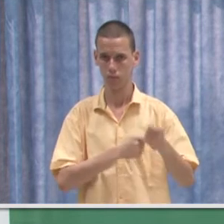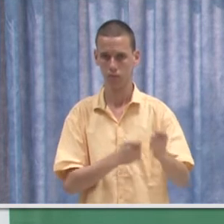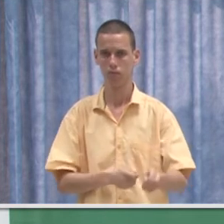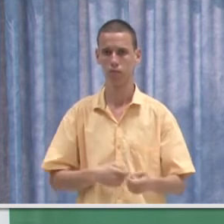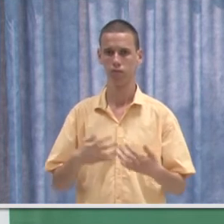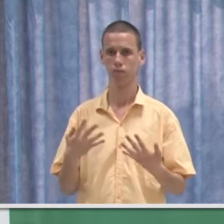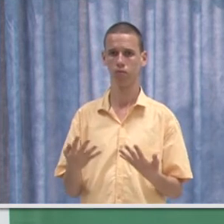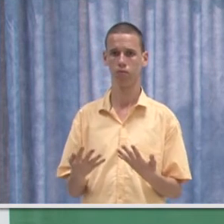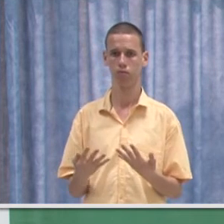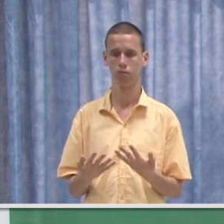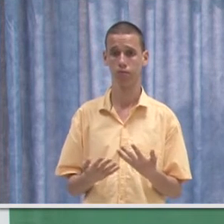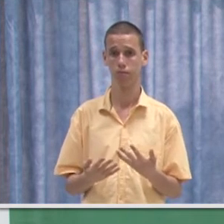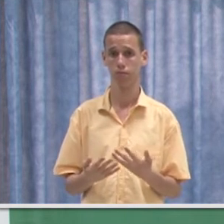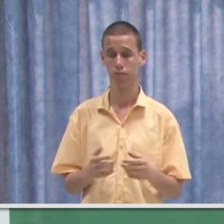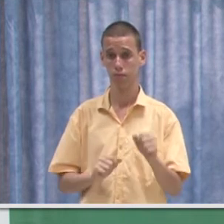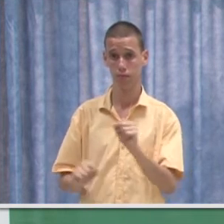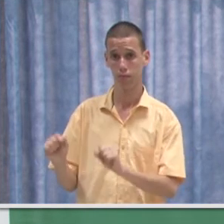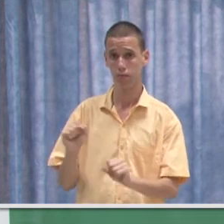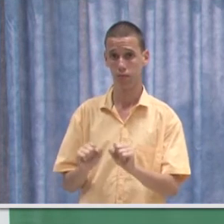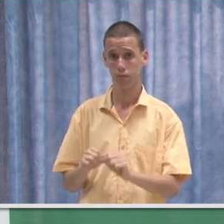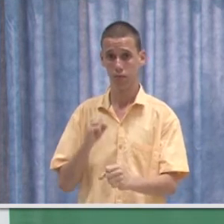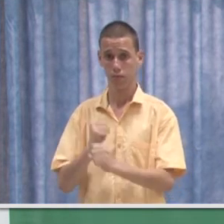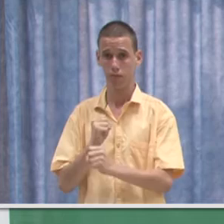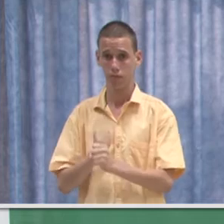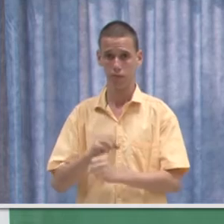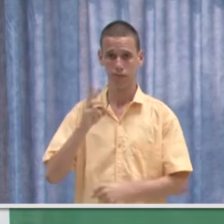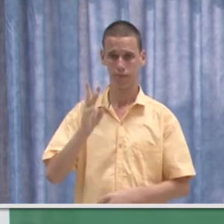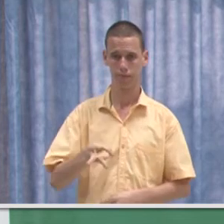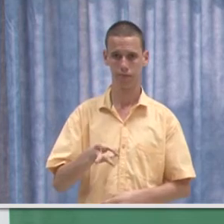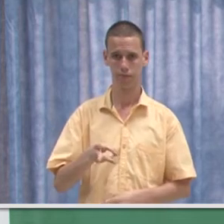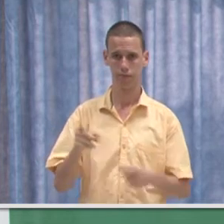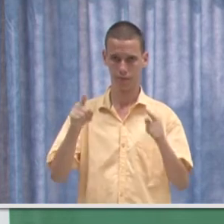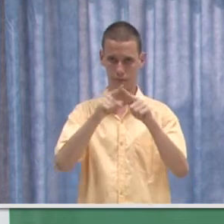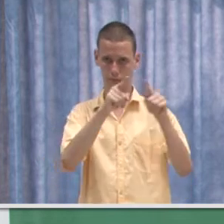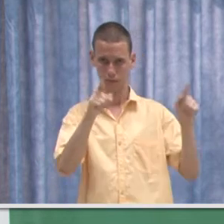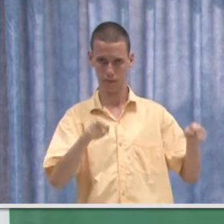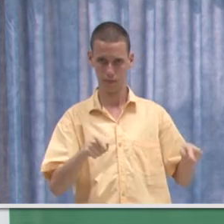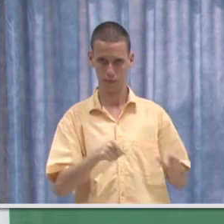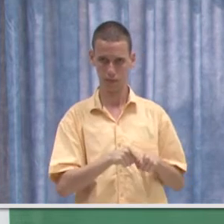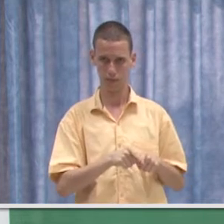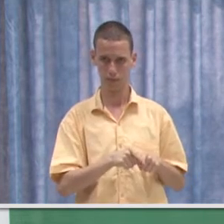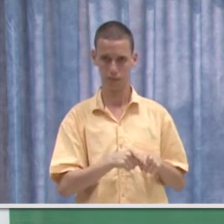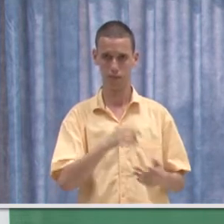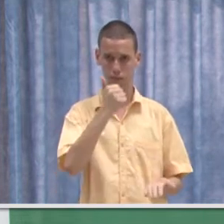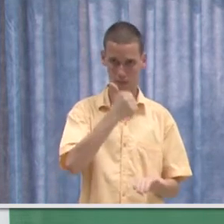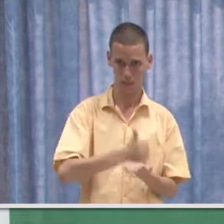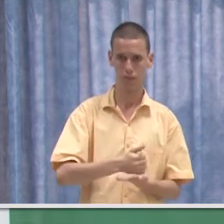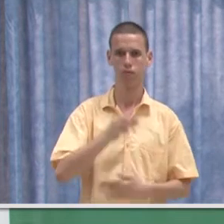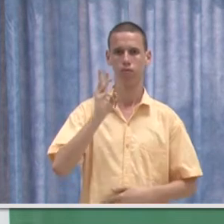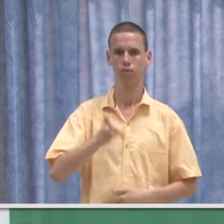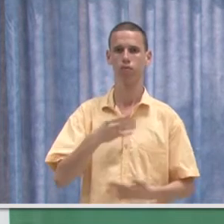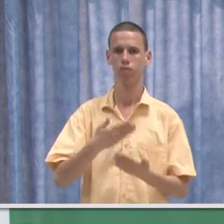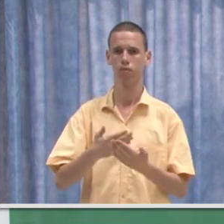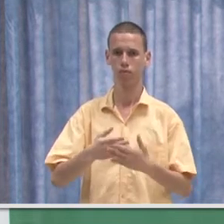cérémonie, ou bien si on peut faire une activité qu'on peut faire avec travail, mais pour une activité de loisir, quand on peut interactif, parce qu'il ne faut pas poser plus